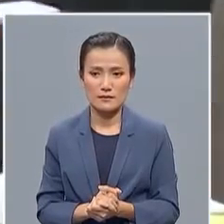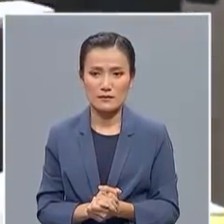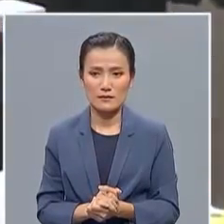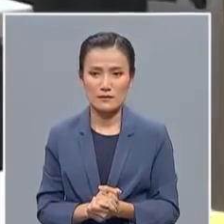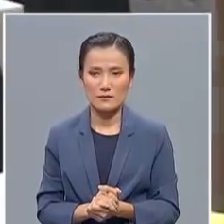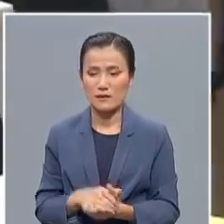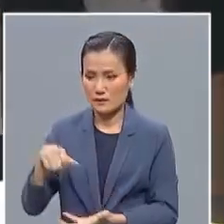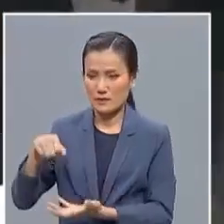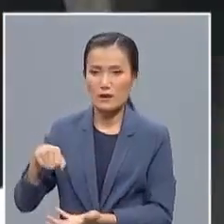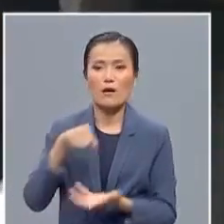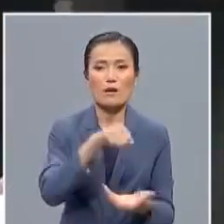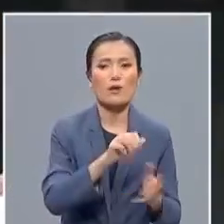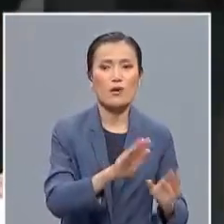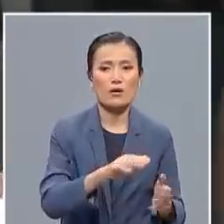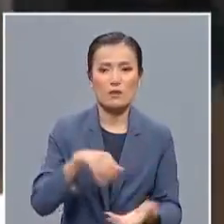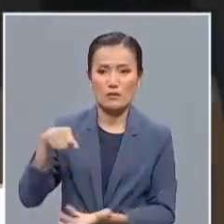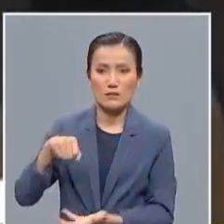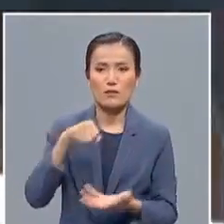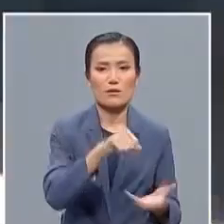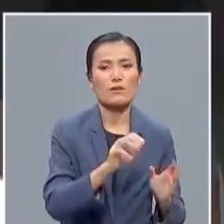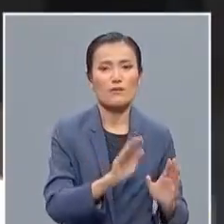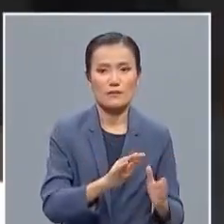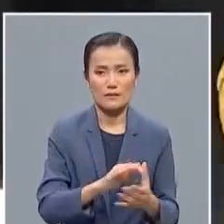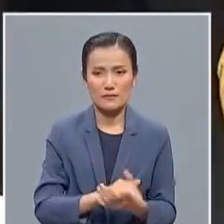ของคุณกับเขาคุณมองกัน